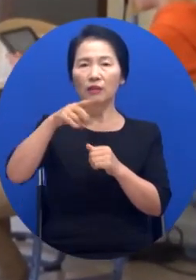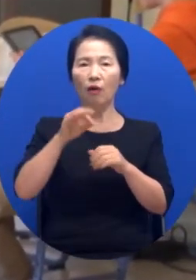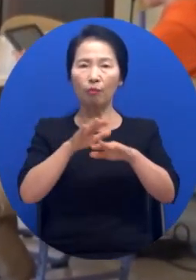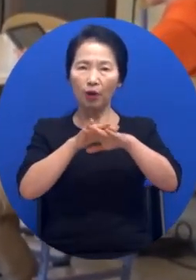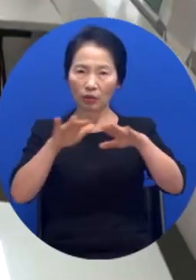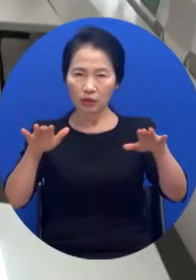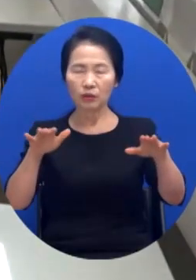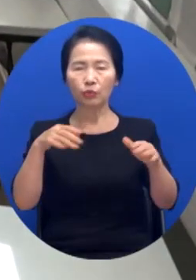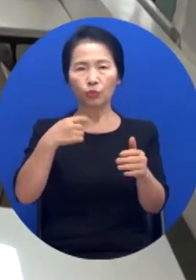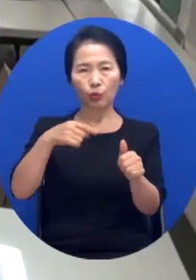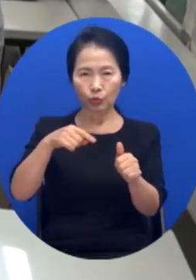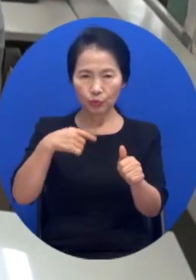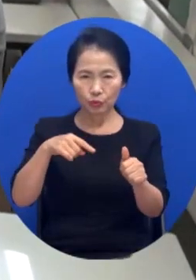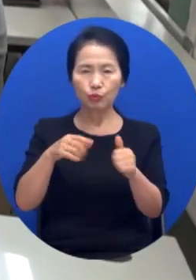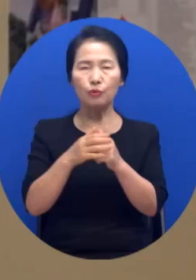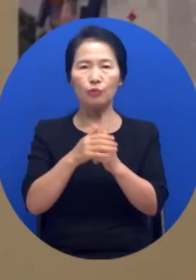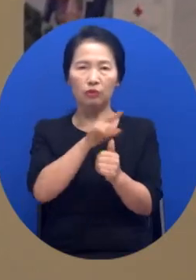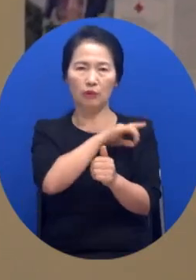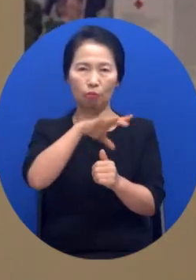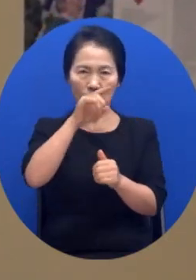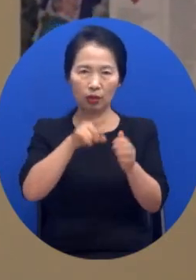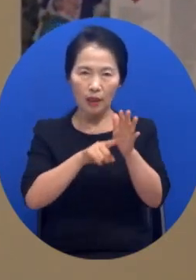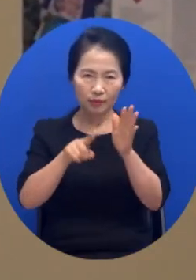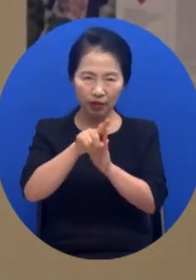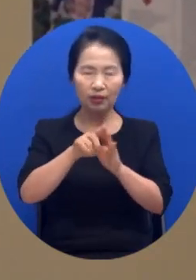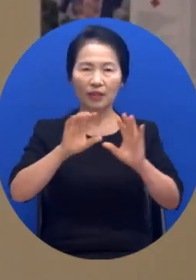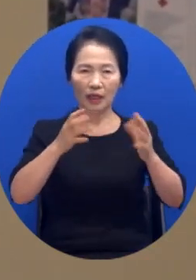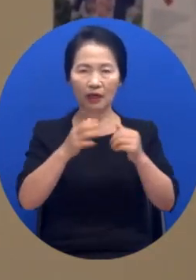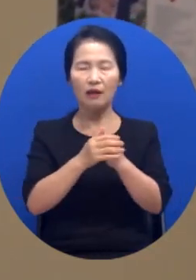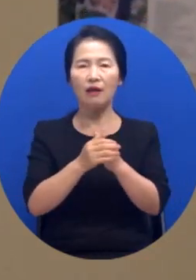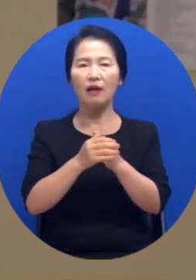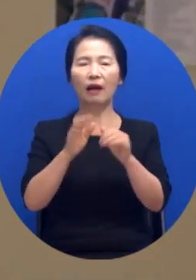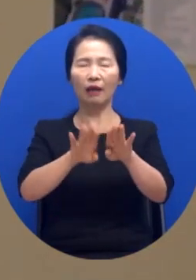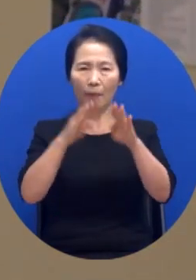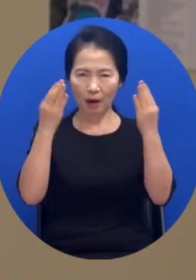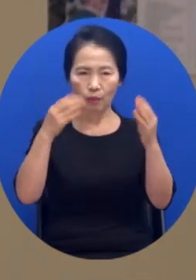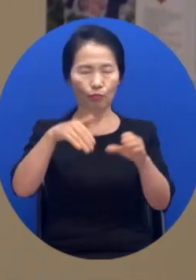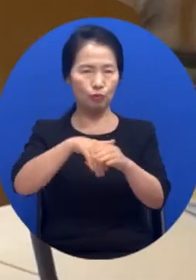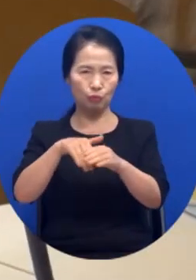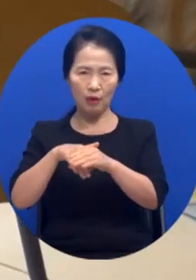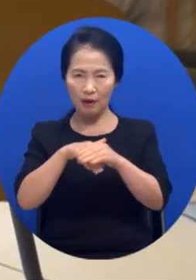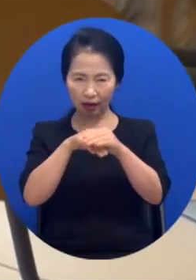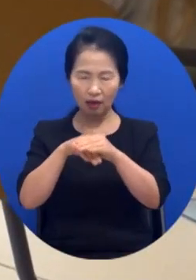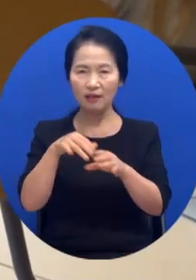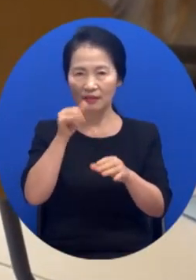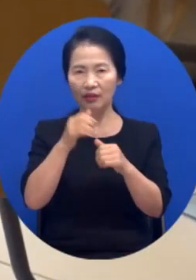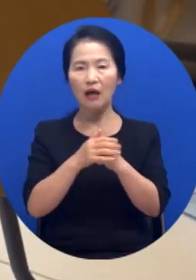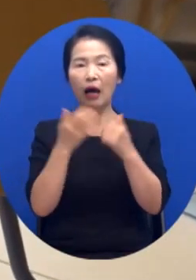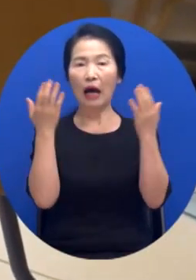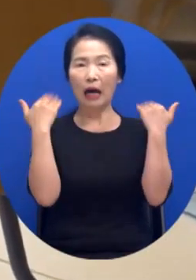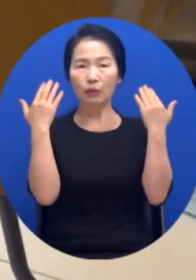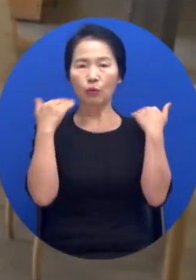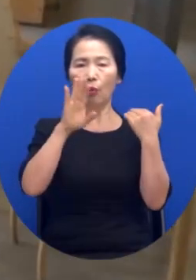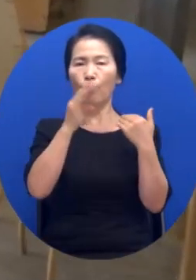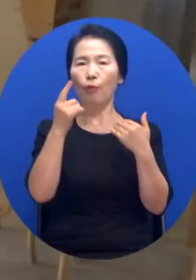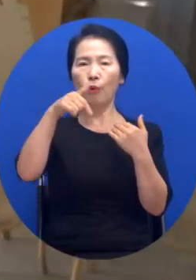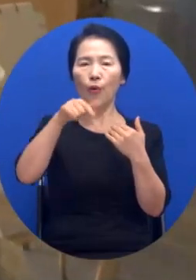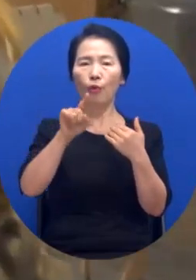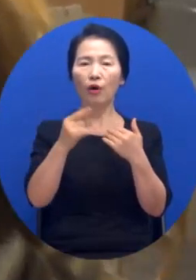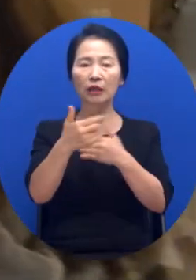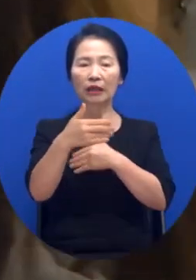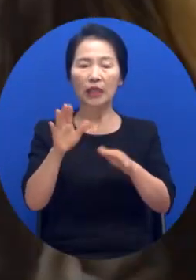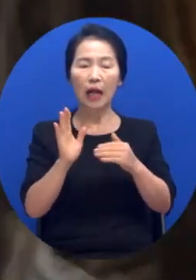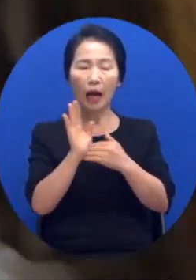의무화한 스웨덴 강력한 성개방 문화가 자리 잡았습니다 학교 보건실 앞에 콘돔이 비치돼 있고